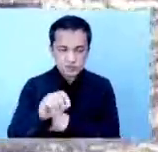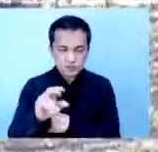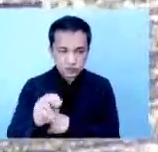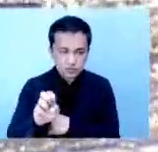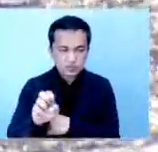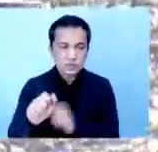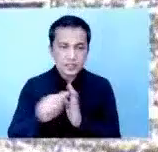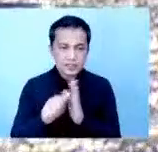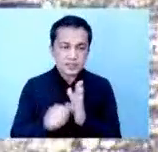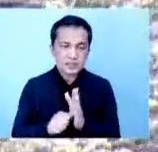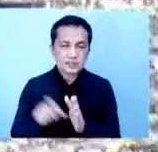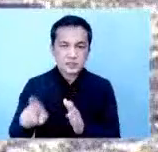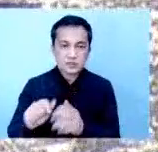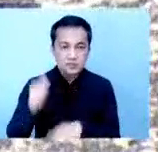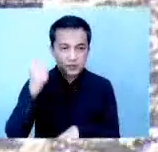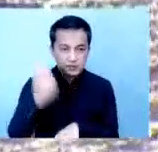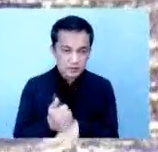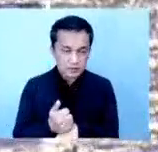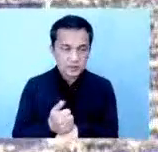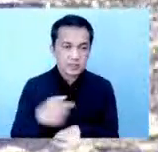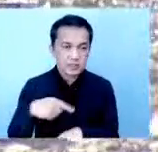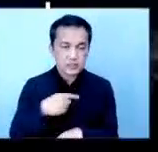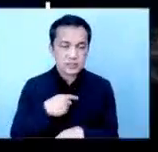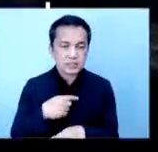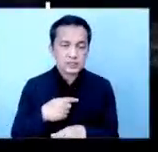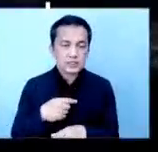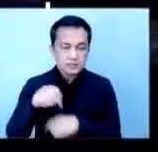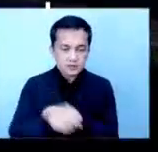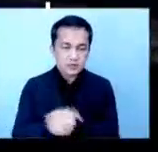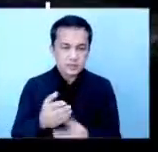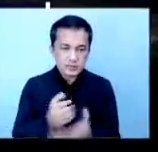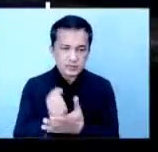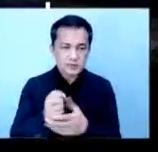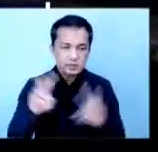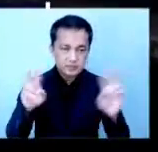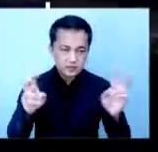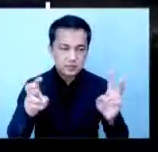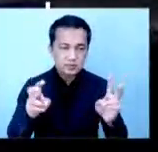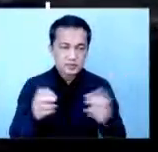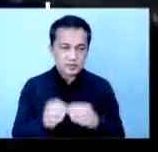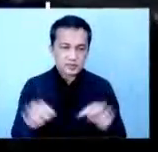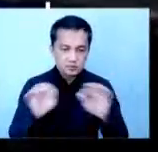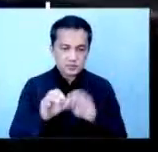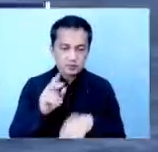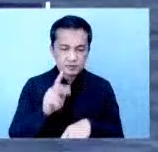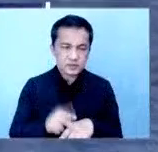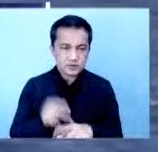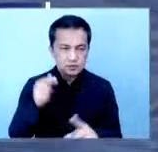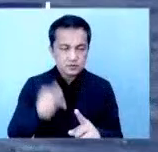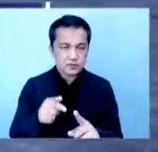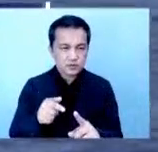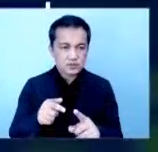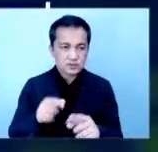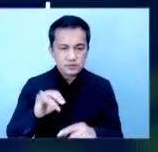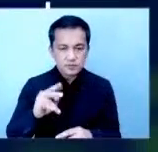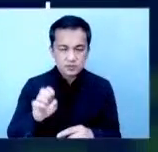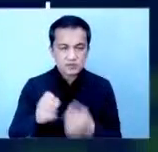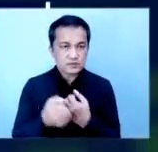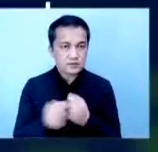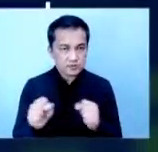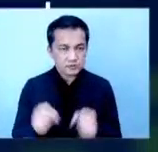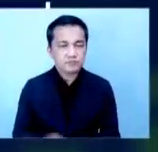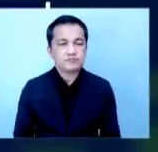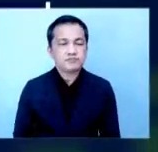Dito pagtitibayin ang ating maritime rights and entitlements na mahalaga sa Pilipinas at layunin itong maritime security. Pero